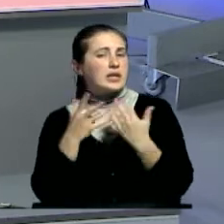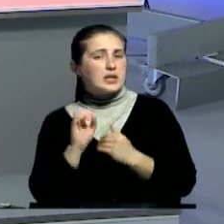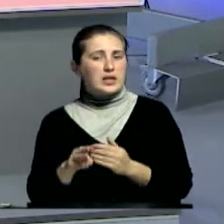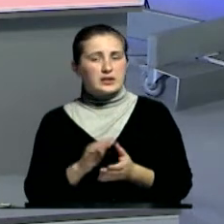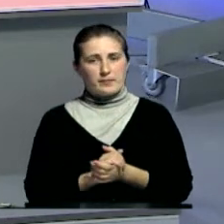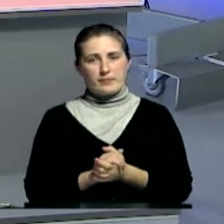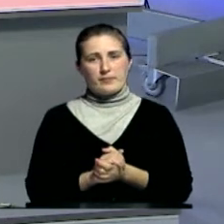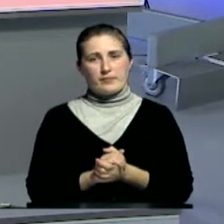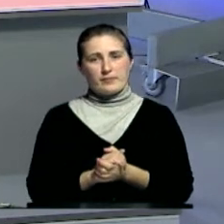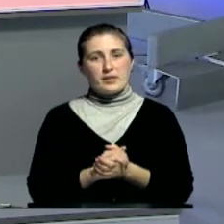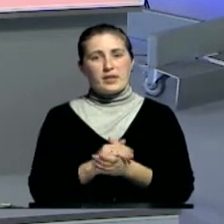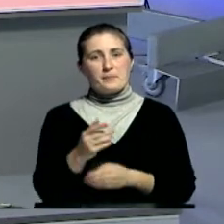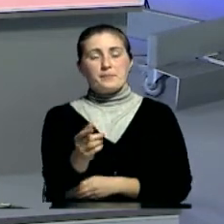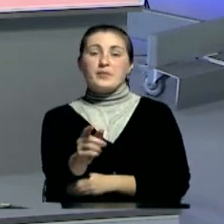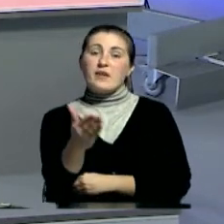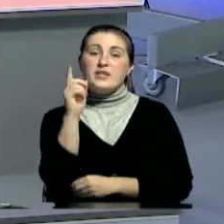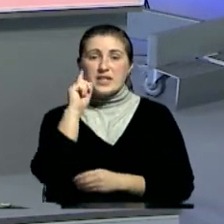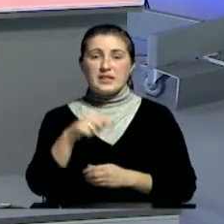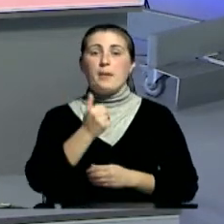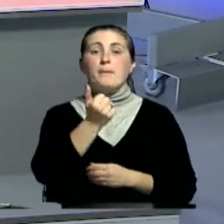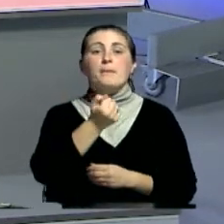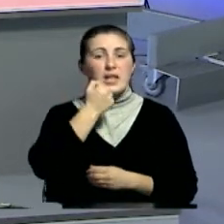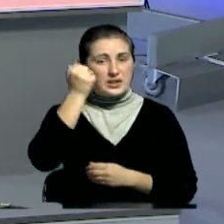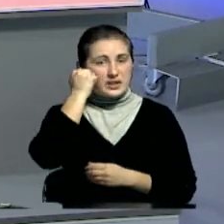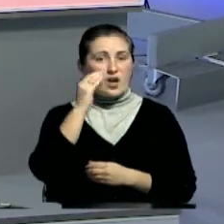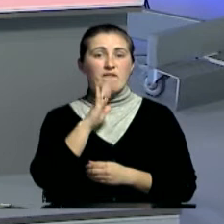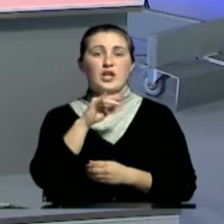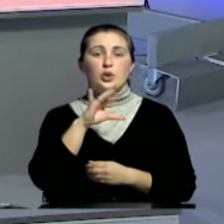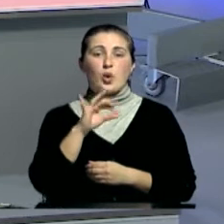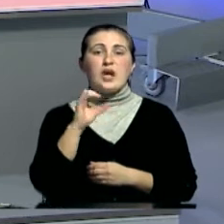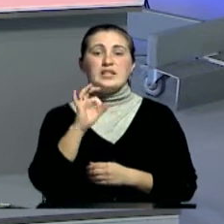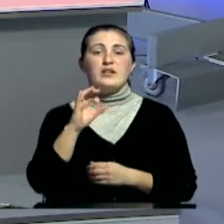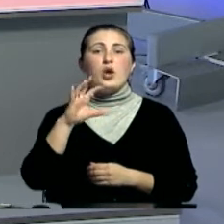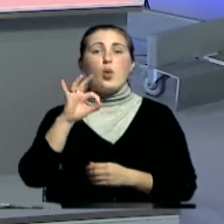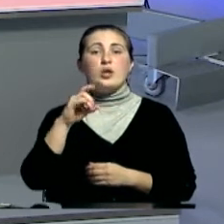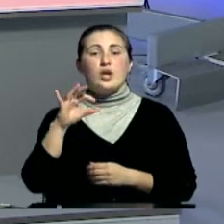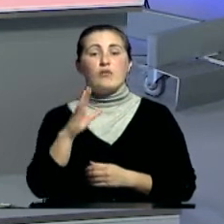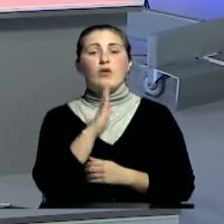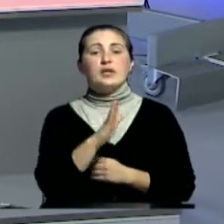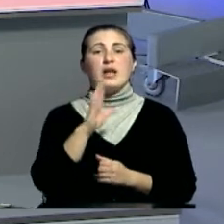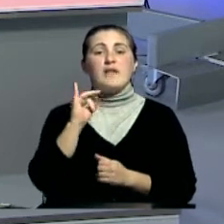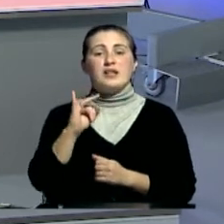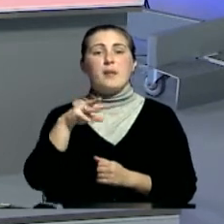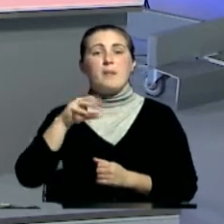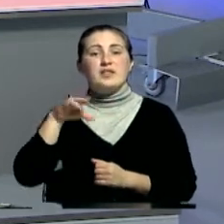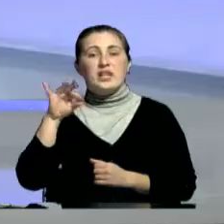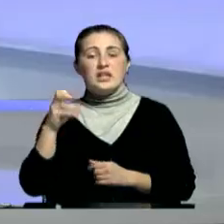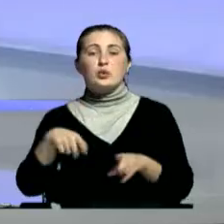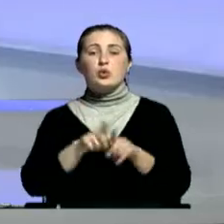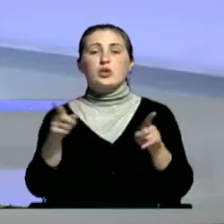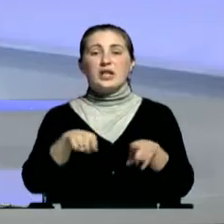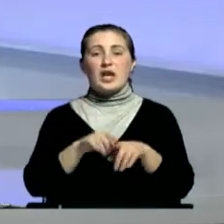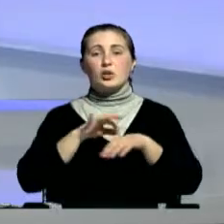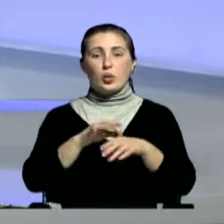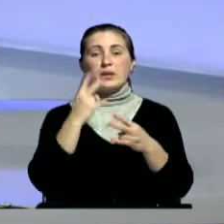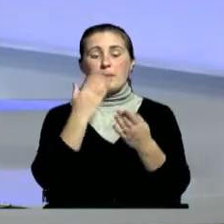Ну, знаете, благодарна Виктору Алексеевичу Озерову, благодарна Валентине Ивановне Матвиенко за то, что вот такая идет